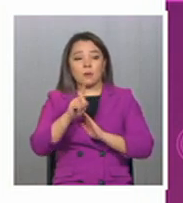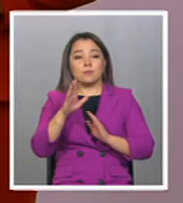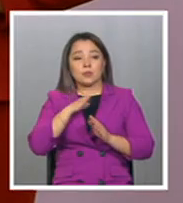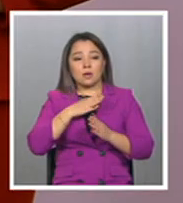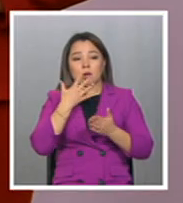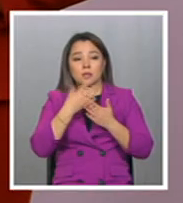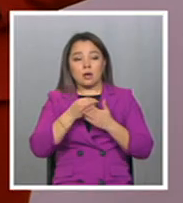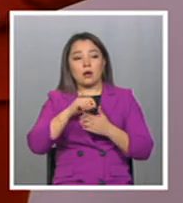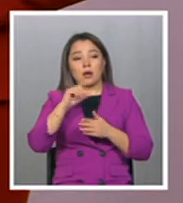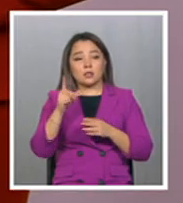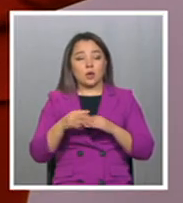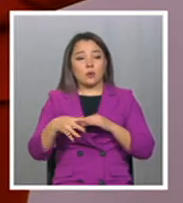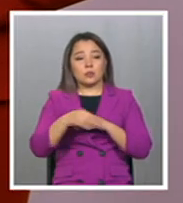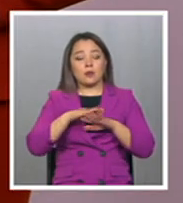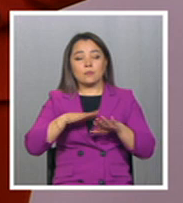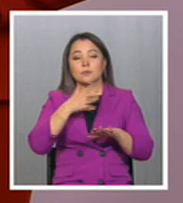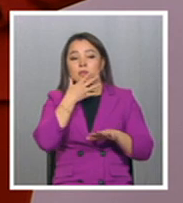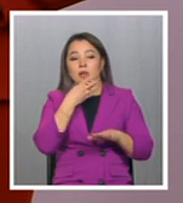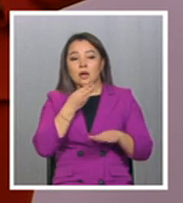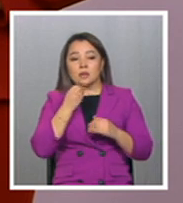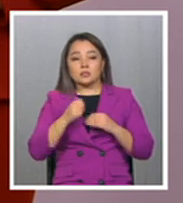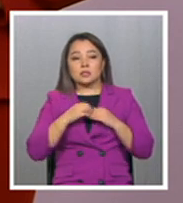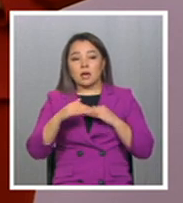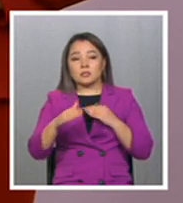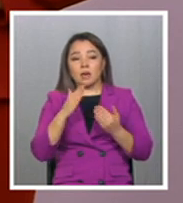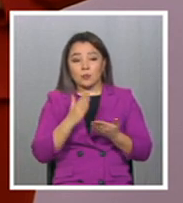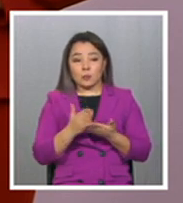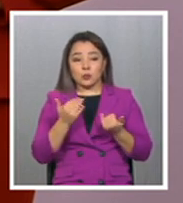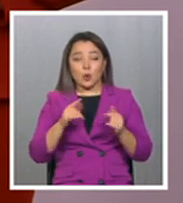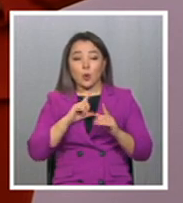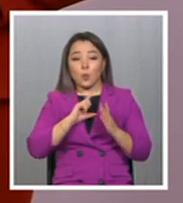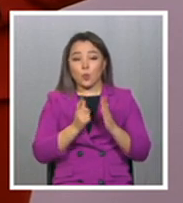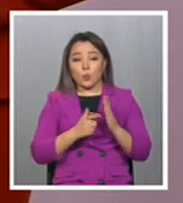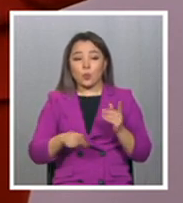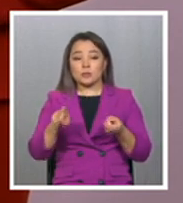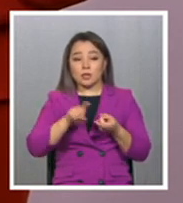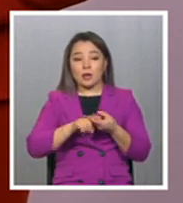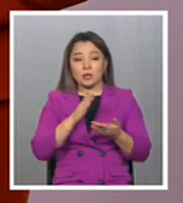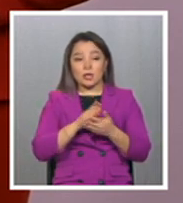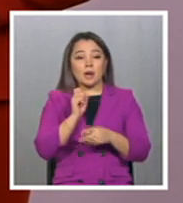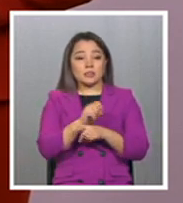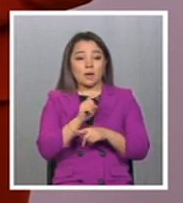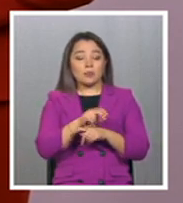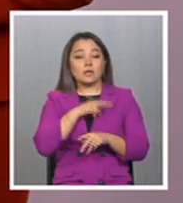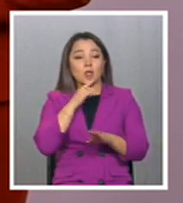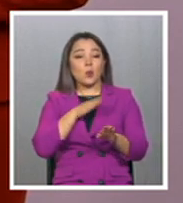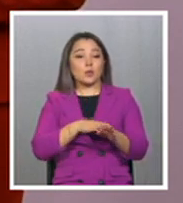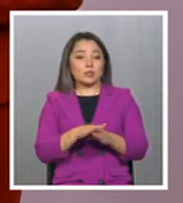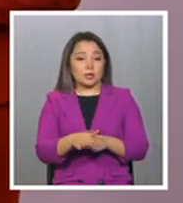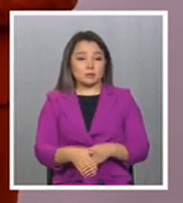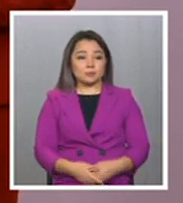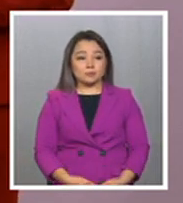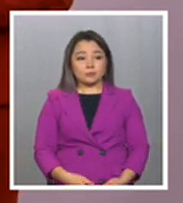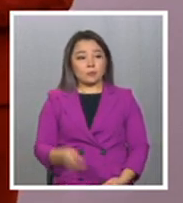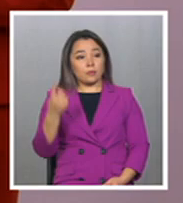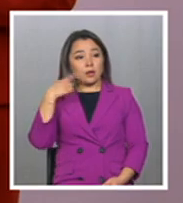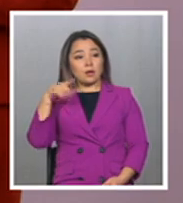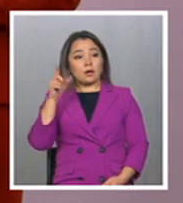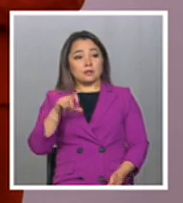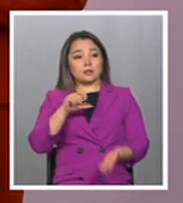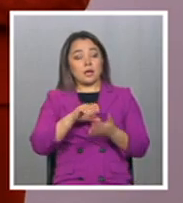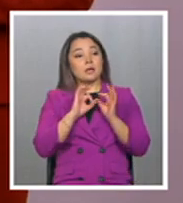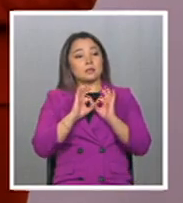жатады. Ал енді балалар, осы тыңдаған өлеңге байланысты тапсырма орындап көрейік. Ақын сипаттау